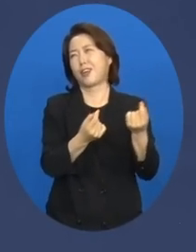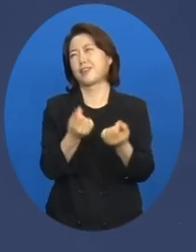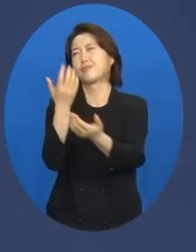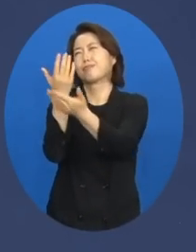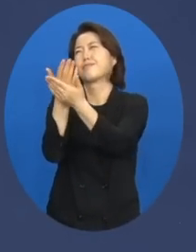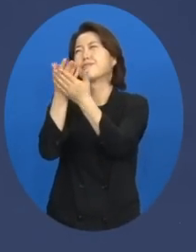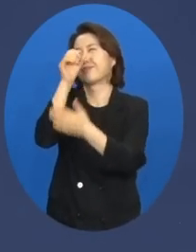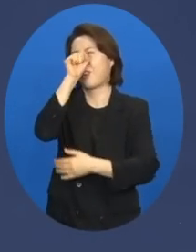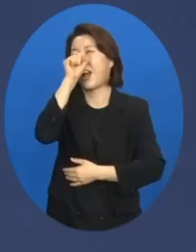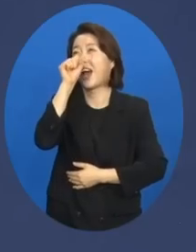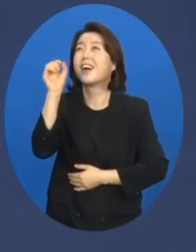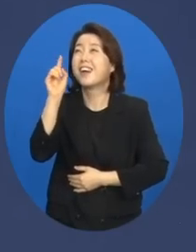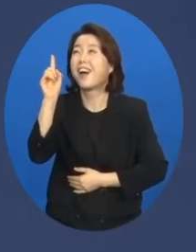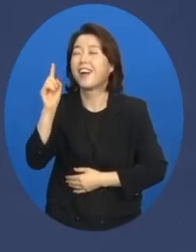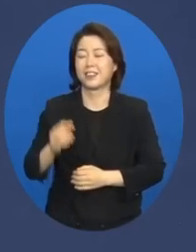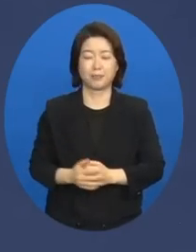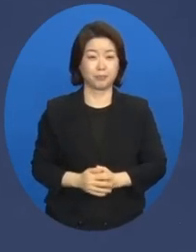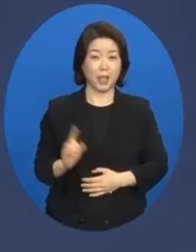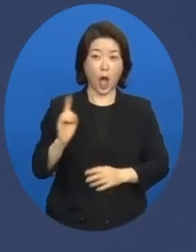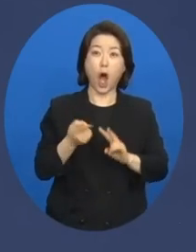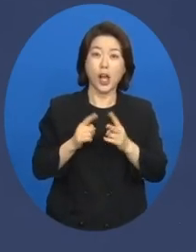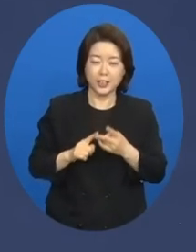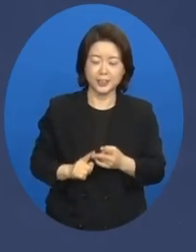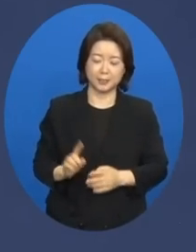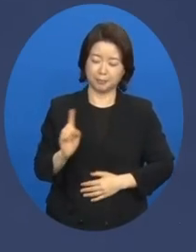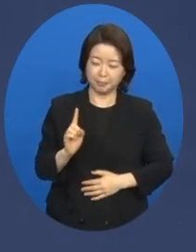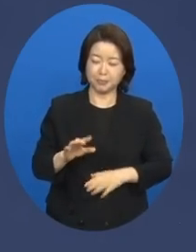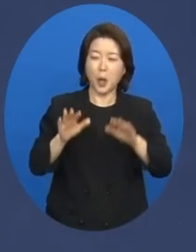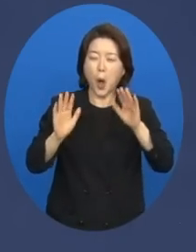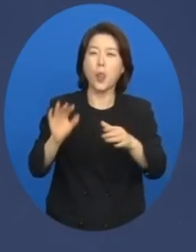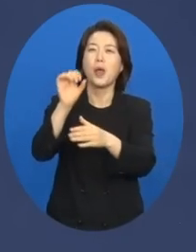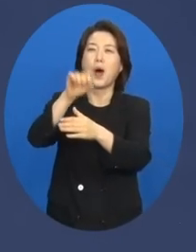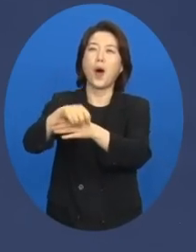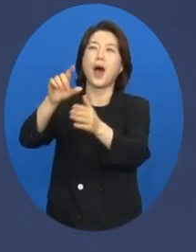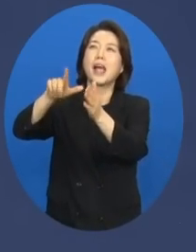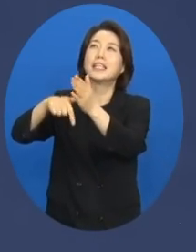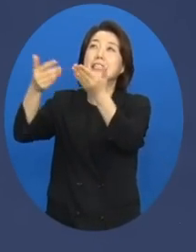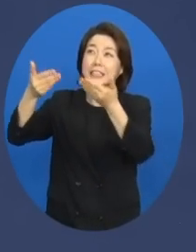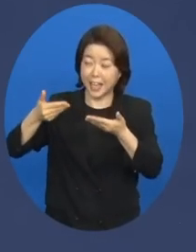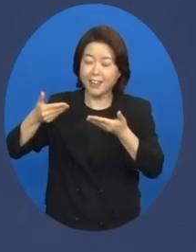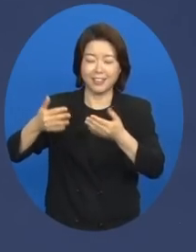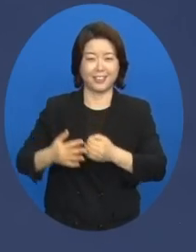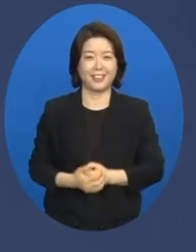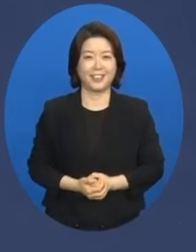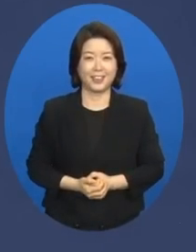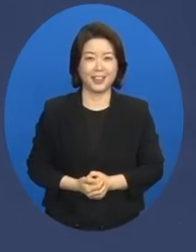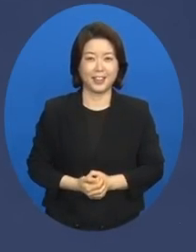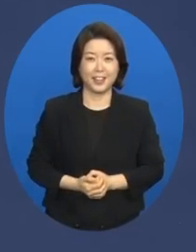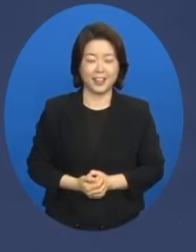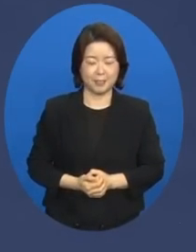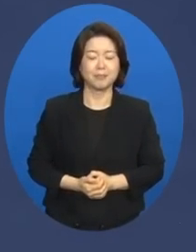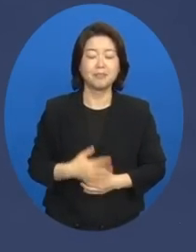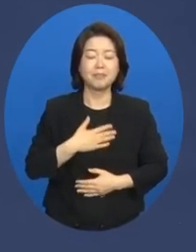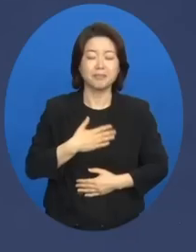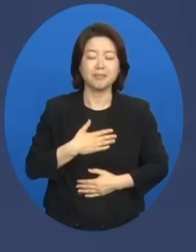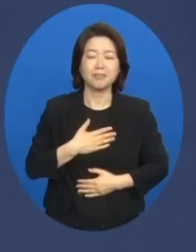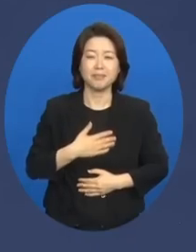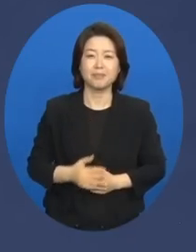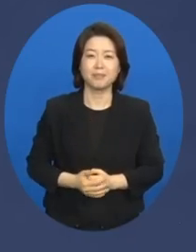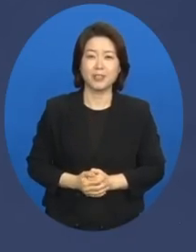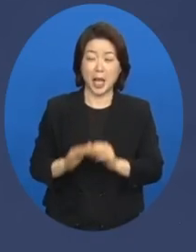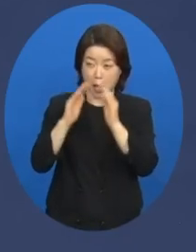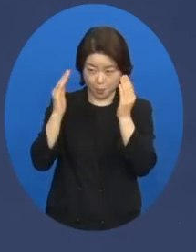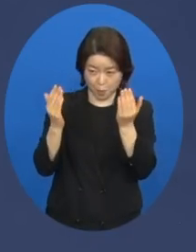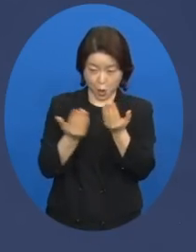해주시면 좋겠는데 어쨌든 이렇든 저렇든 허락된 시간이니까 뭐 주님이 뭐 하여튼 모든